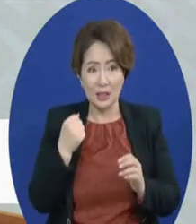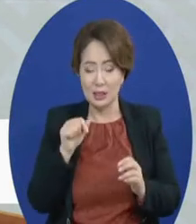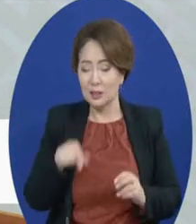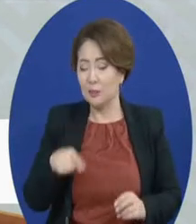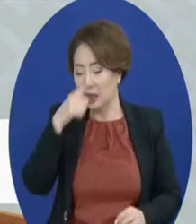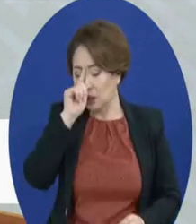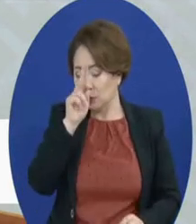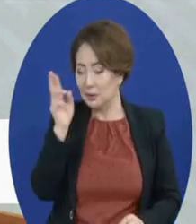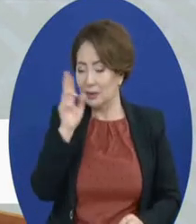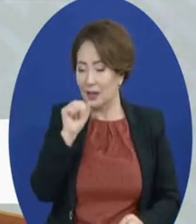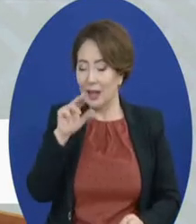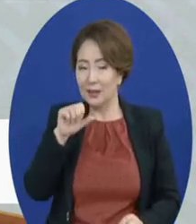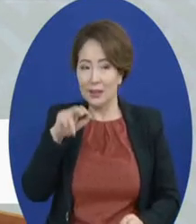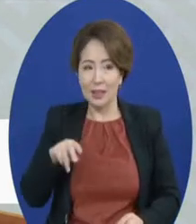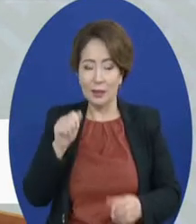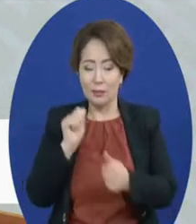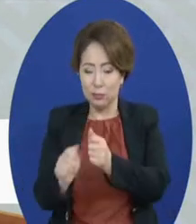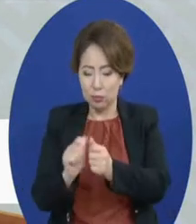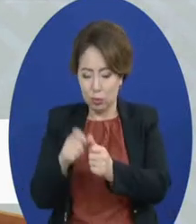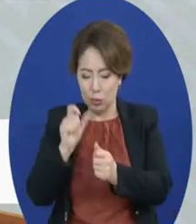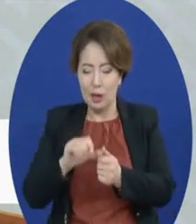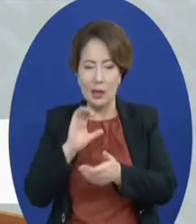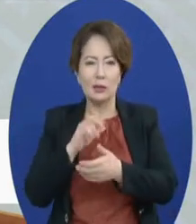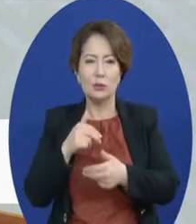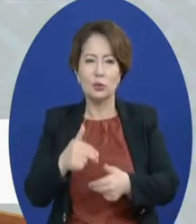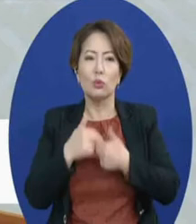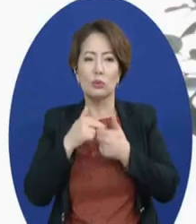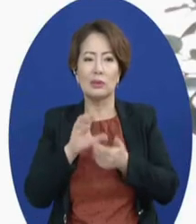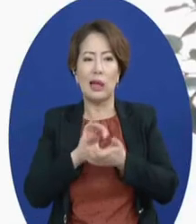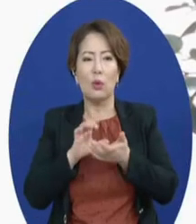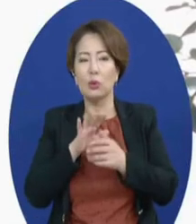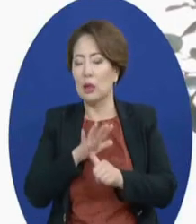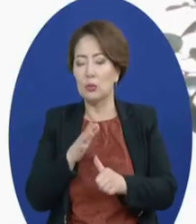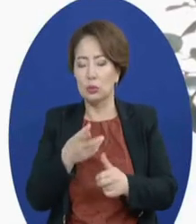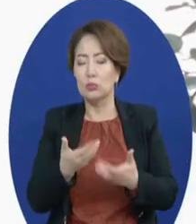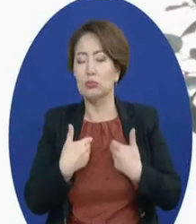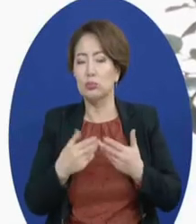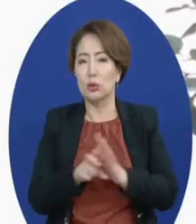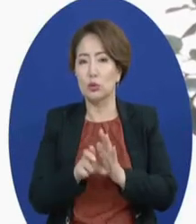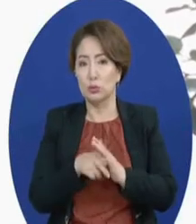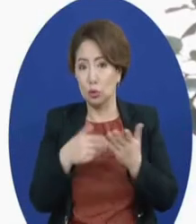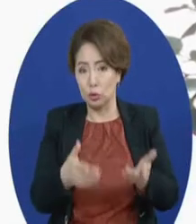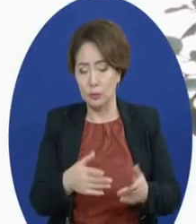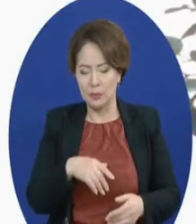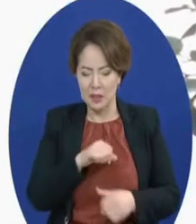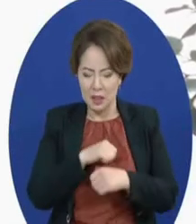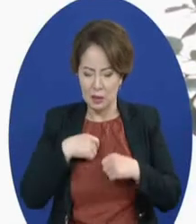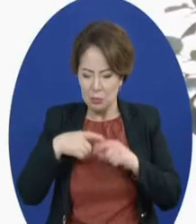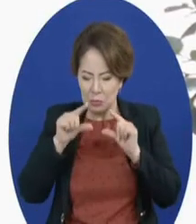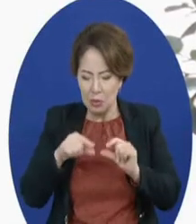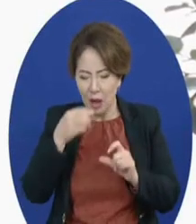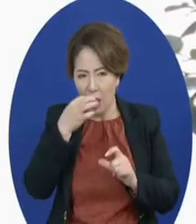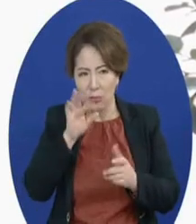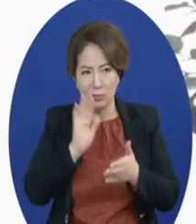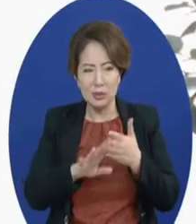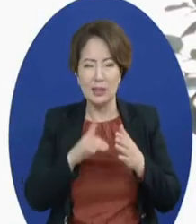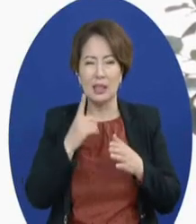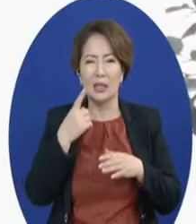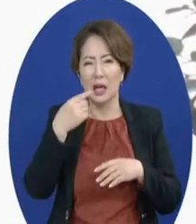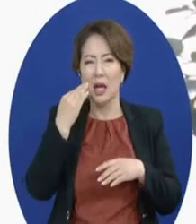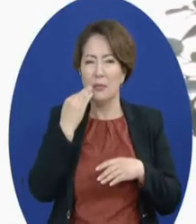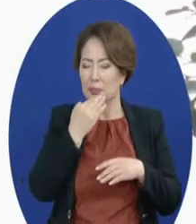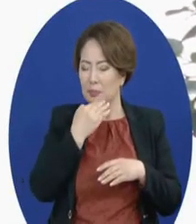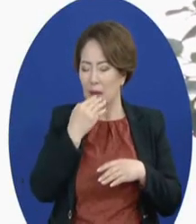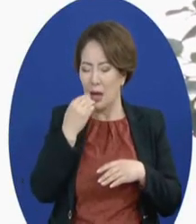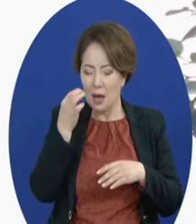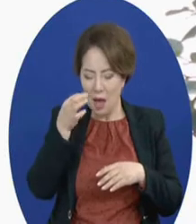даатгуулагч даатгалаас тусламжаа санхүүгийн дарамтгүй авах боломжийг бүрдүүлж байгаа. Иргэд хөнгөлөлттэй юм авахын тулд сарын ихээр эмийн сангийн